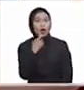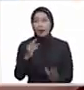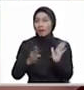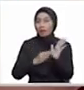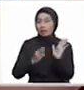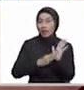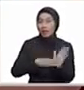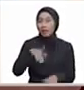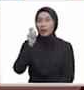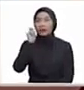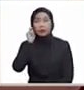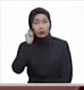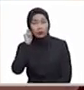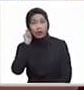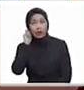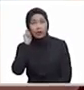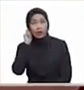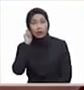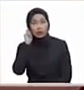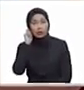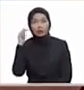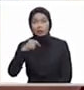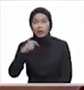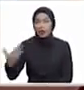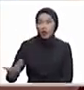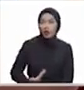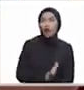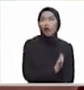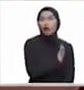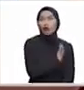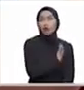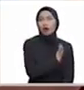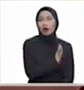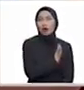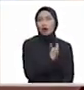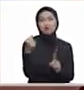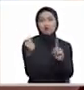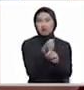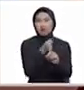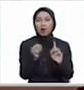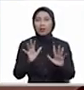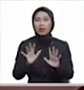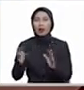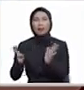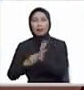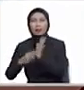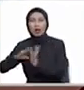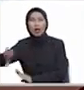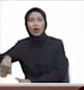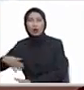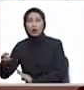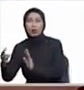wanita yang menjadi korban, yang menjadi kena masalah dalam keluarganya dan